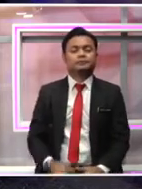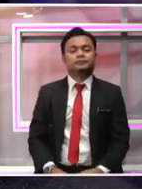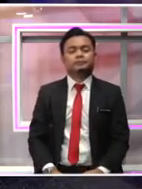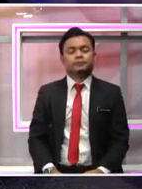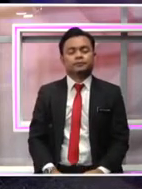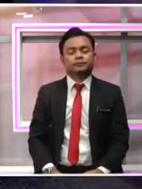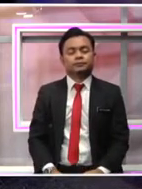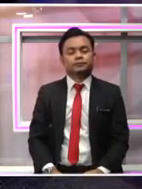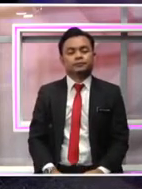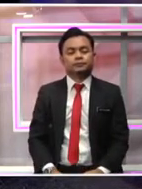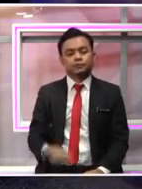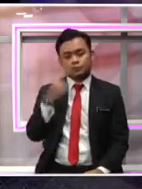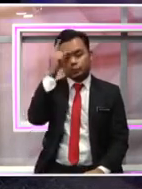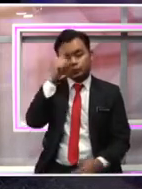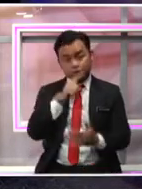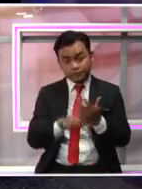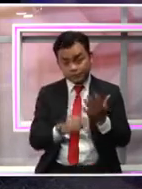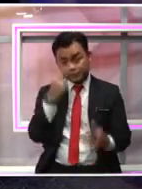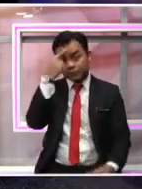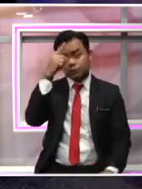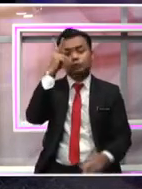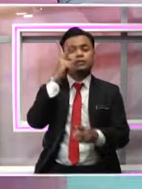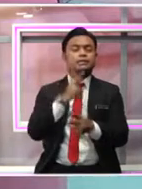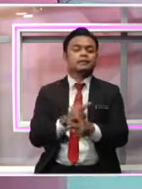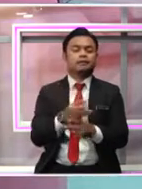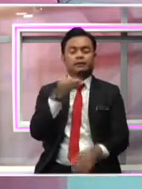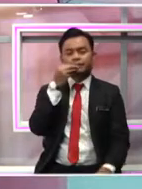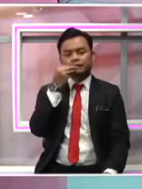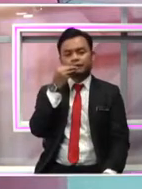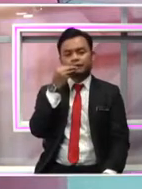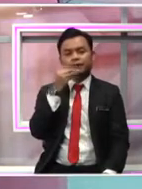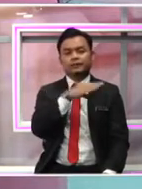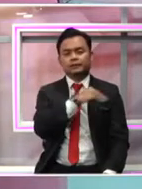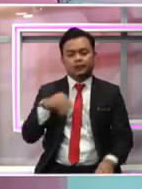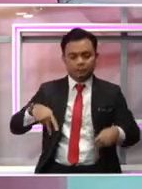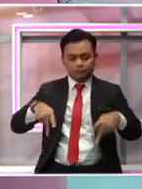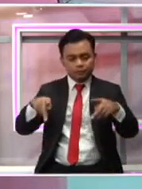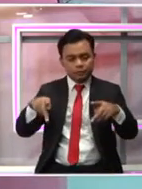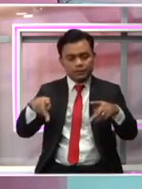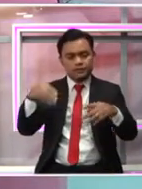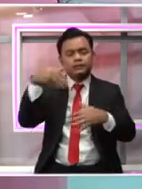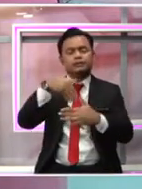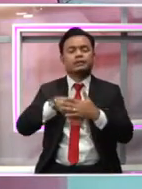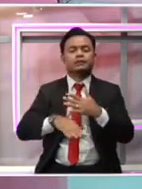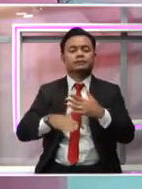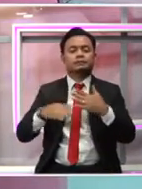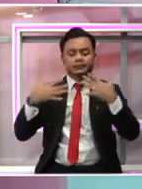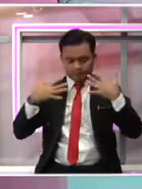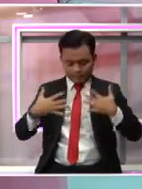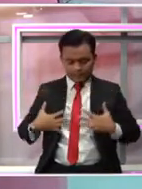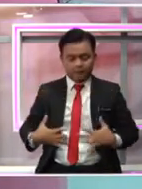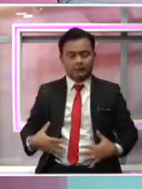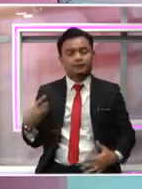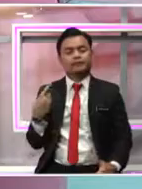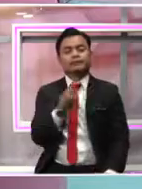untuk menyimpan makanan untuk memproses makanan didalam tubuh kubaca di the